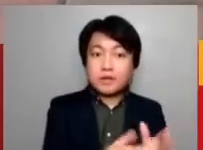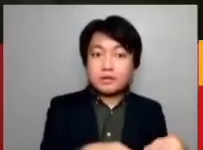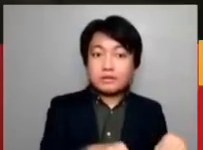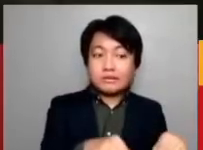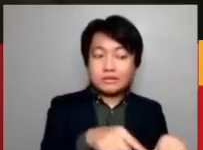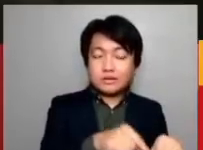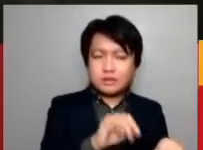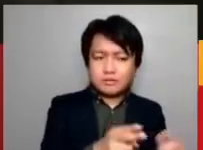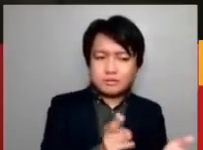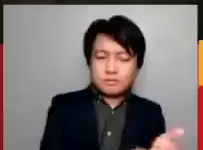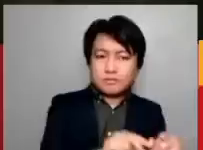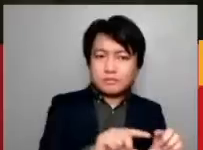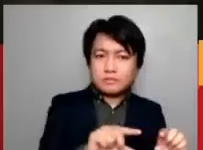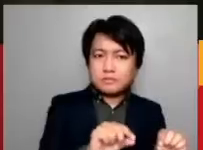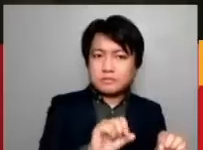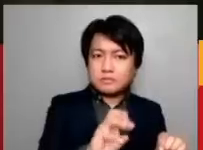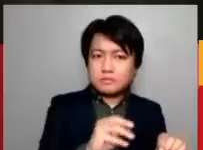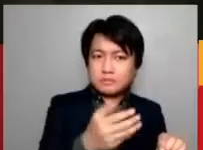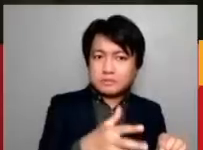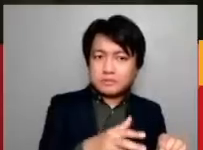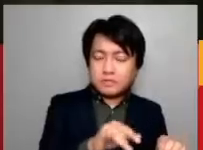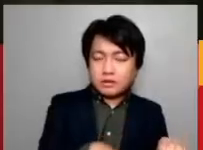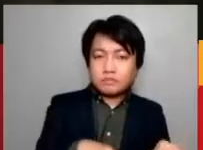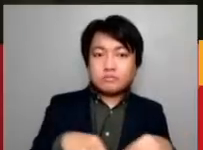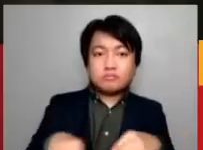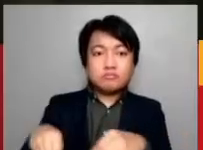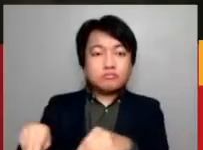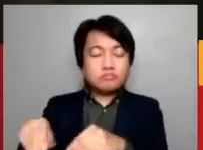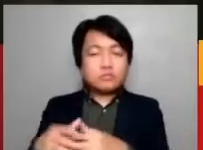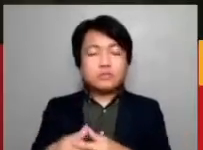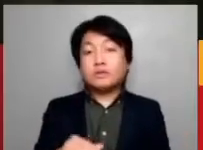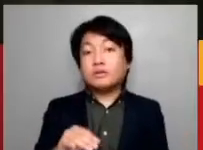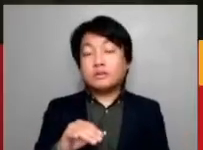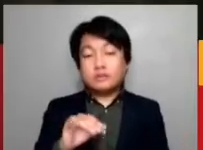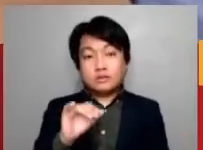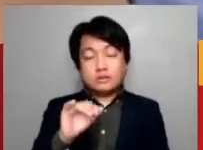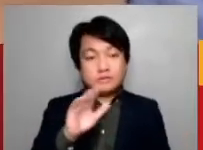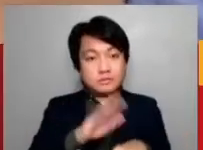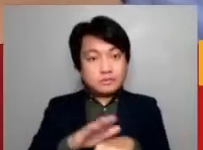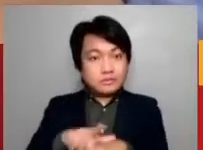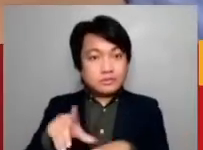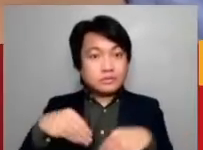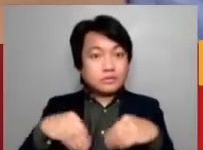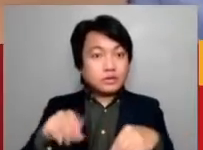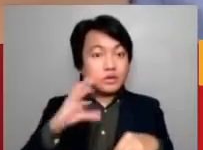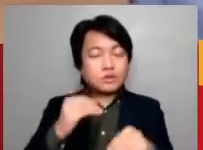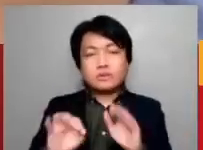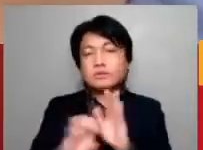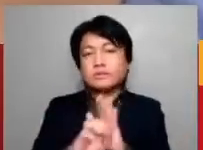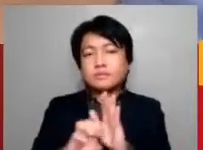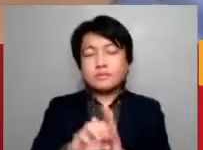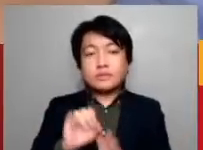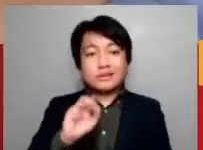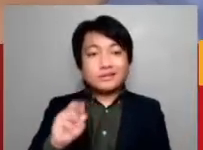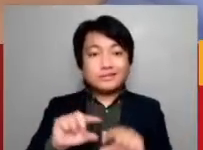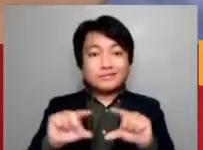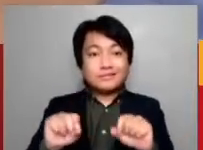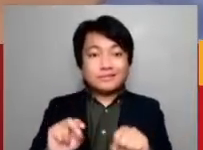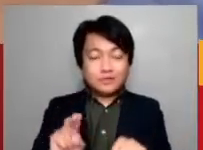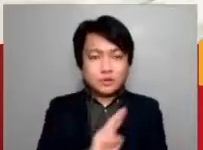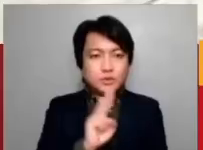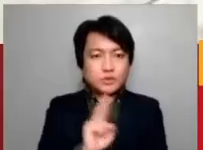nagbebenta. Kasi pag yung SIM card mo na ginamit nung sa masamang paraan, nung